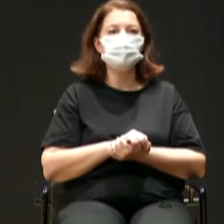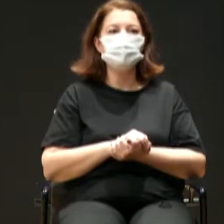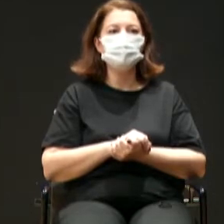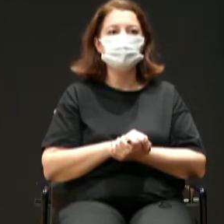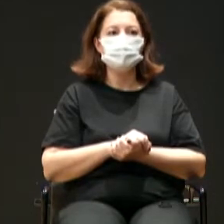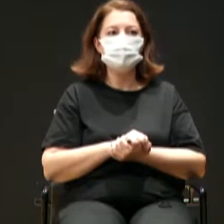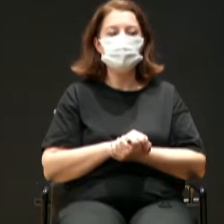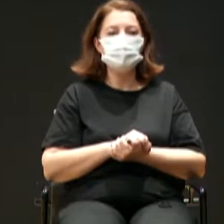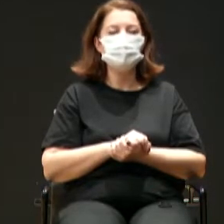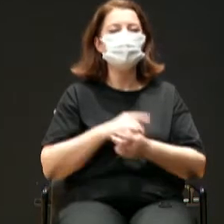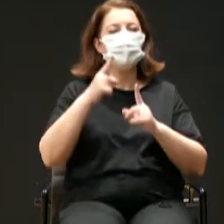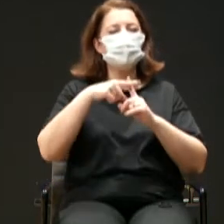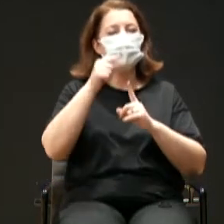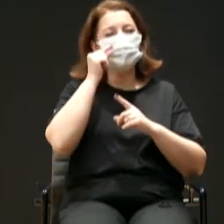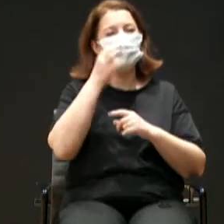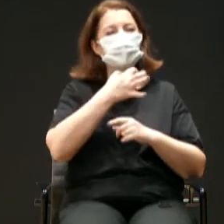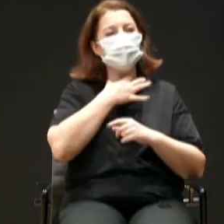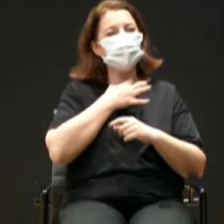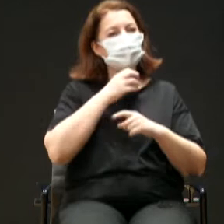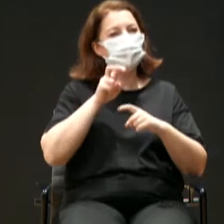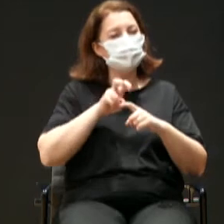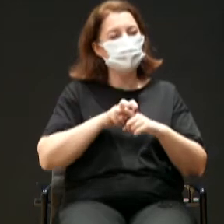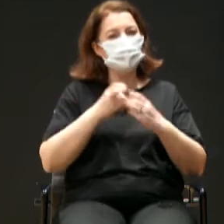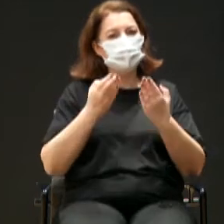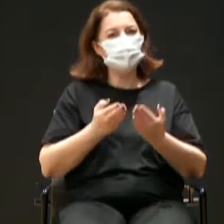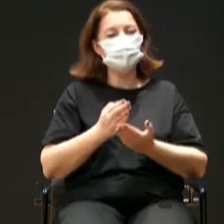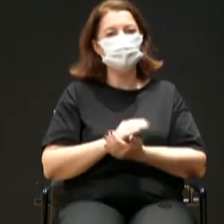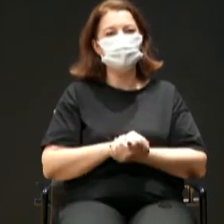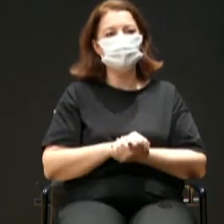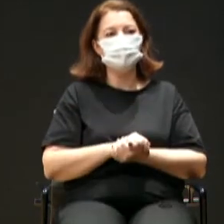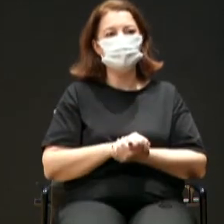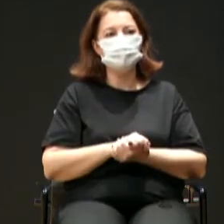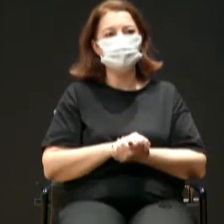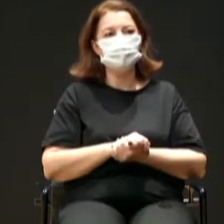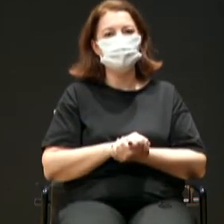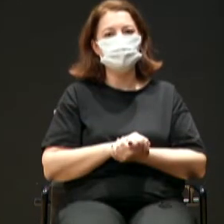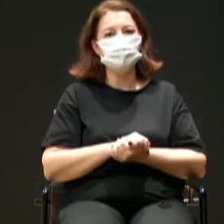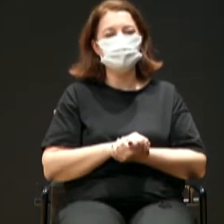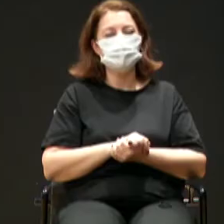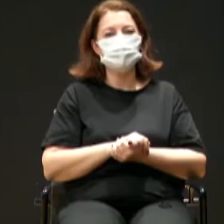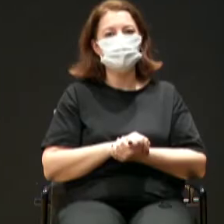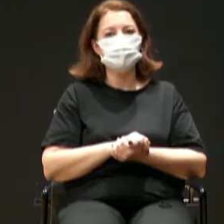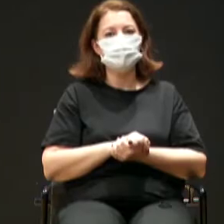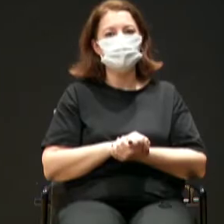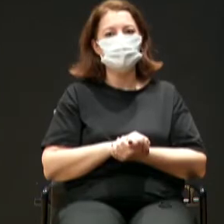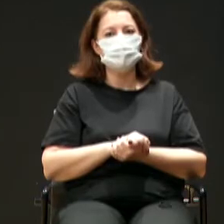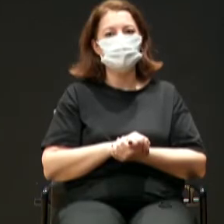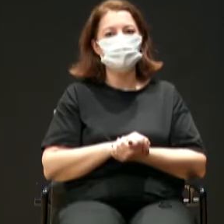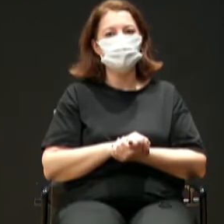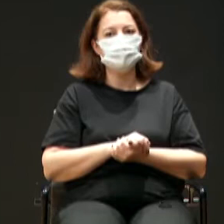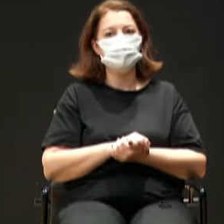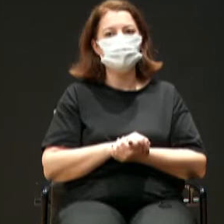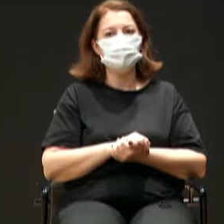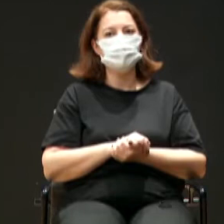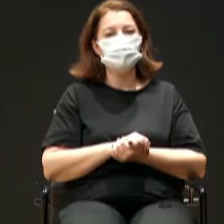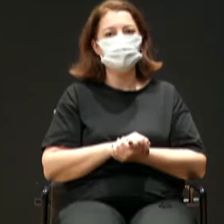Tahir Bey. Tahir Bey lütfen. Tahir Bey. Lütfen. Arkadaşlar kimse kimse öyle susturun